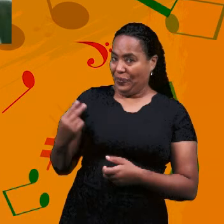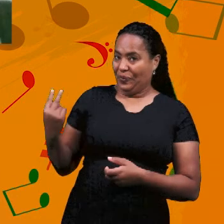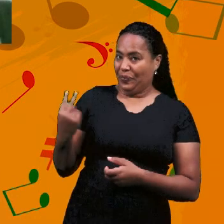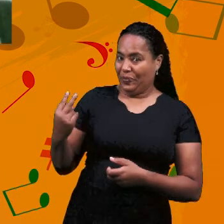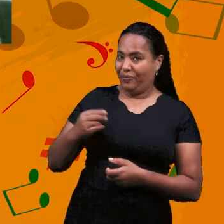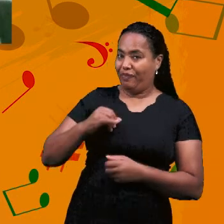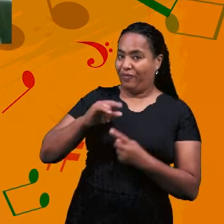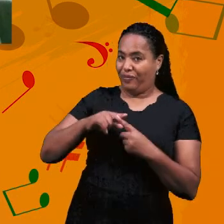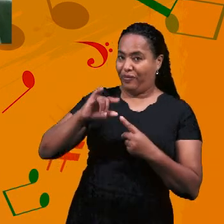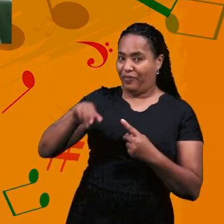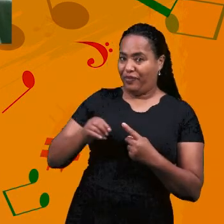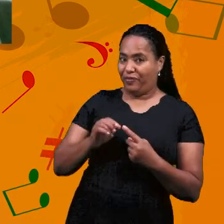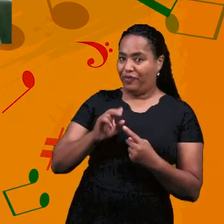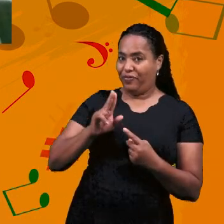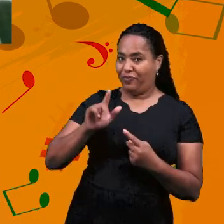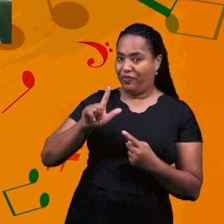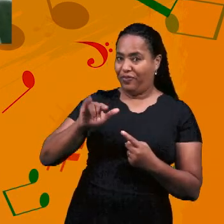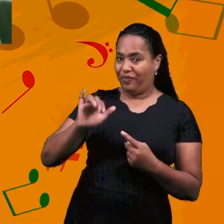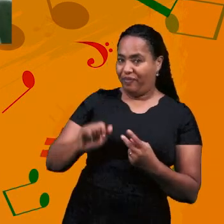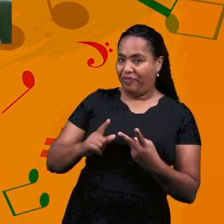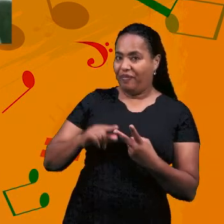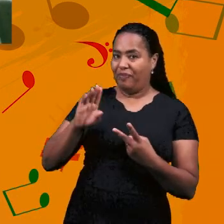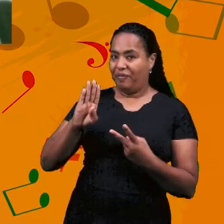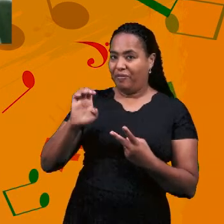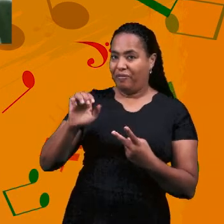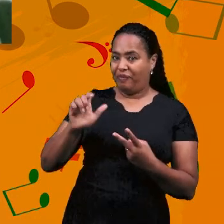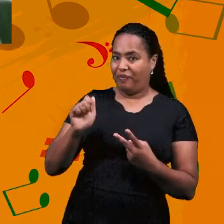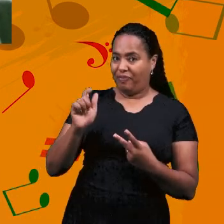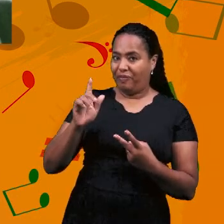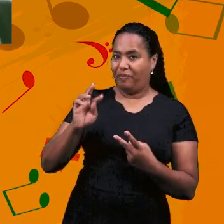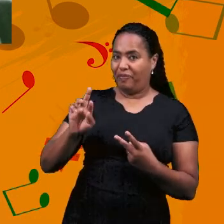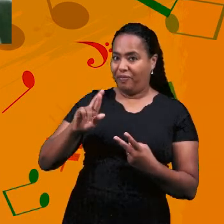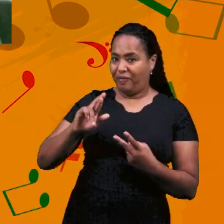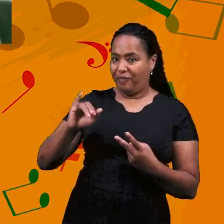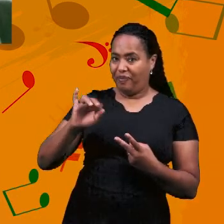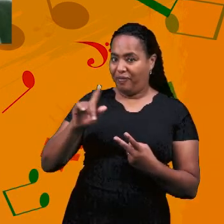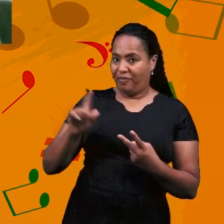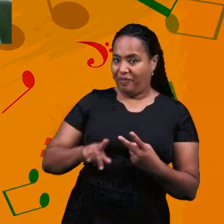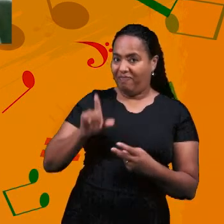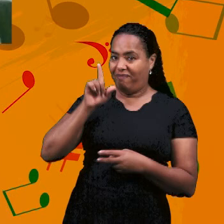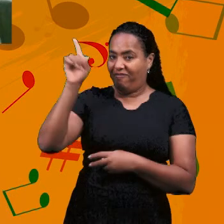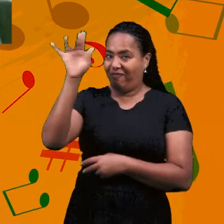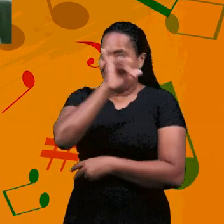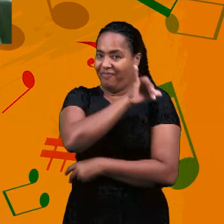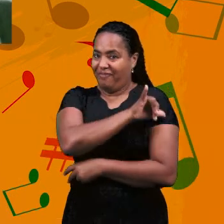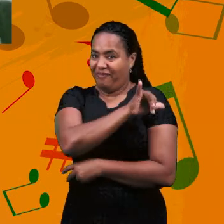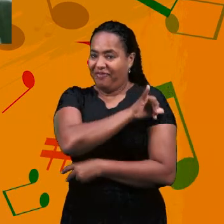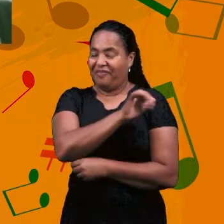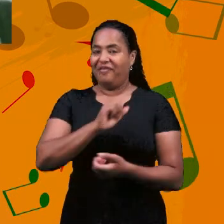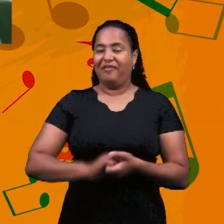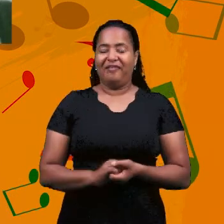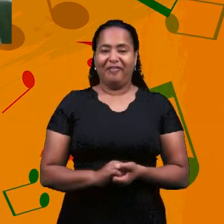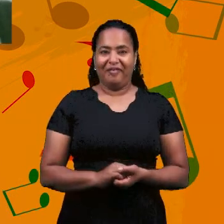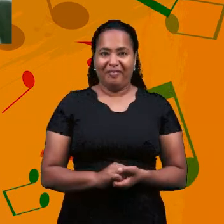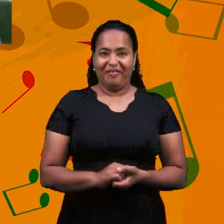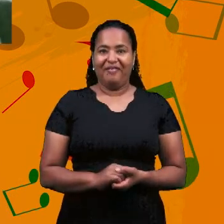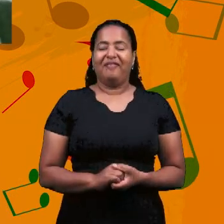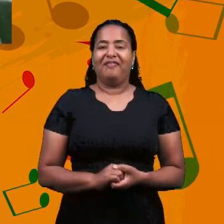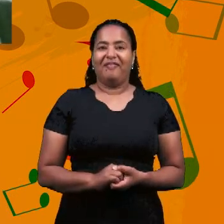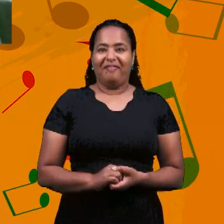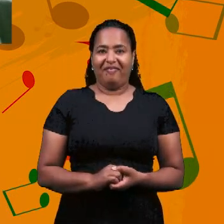Les adolescentes Julia et Beatrice, de Barra do Piraí, Rio de Janeiro.